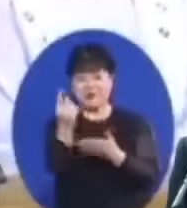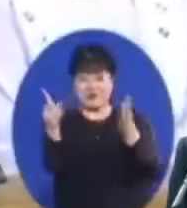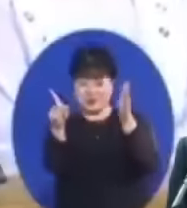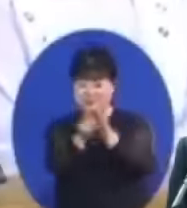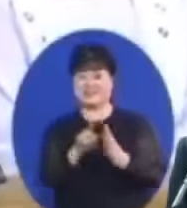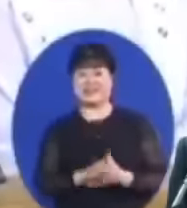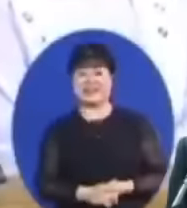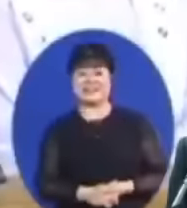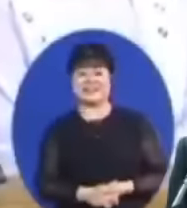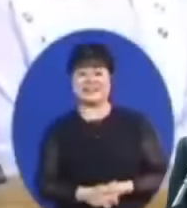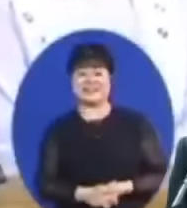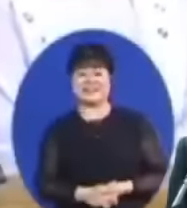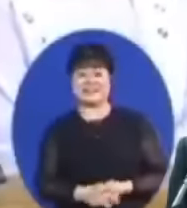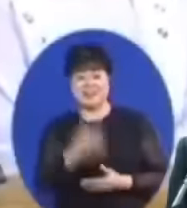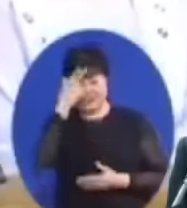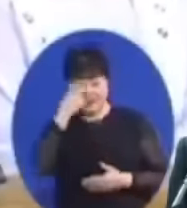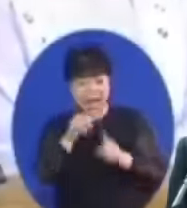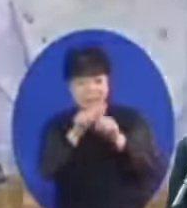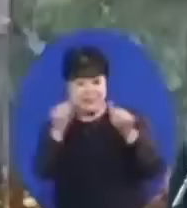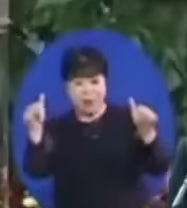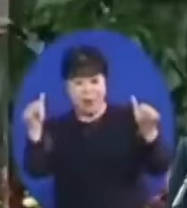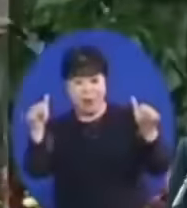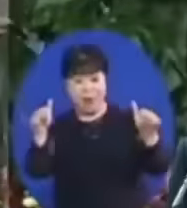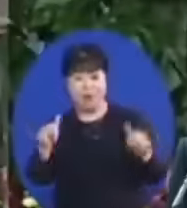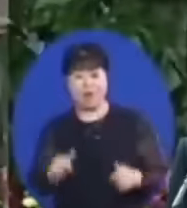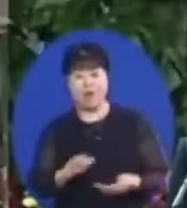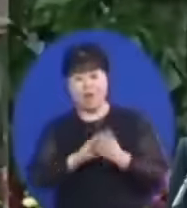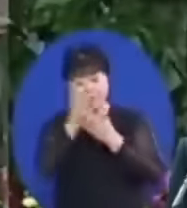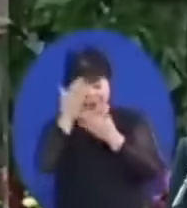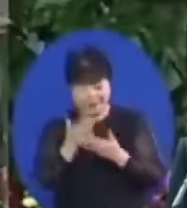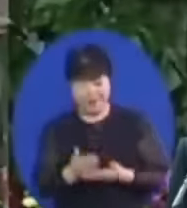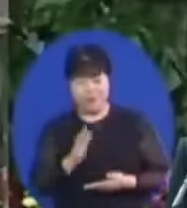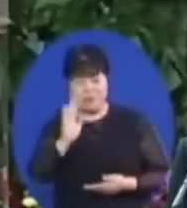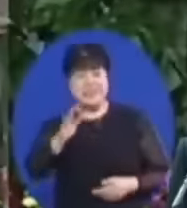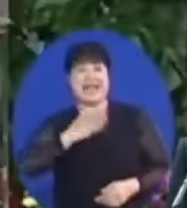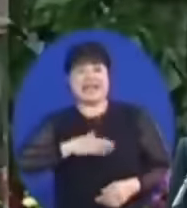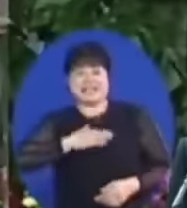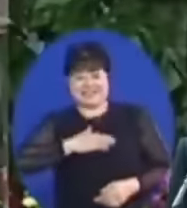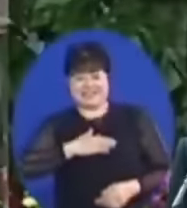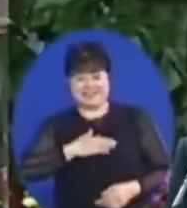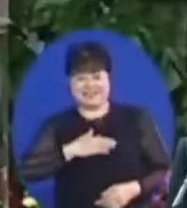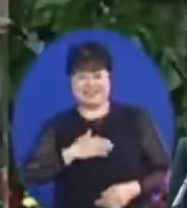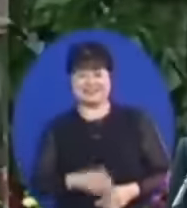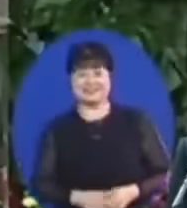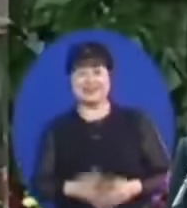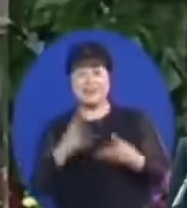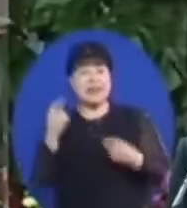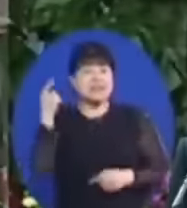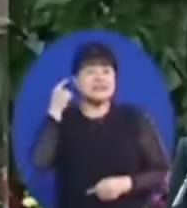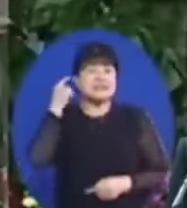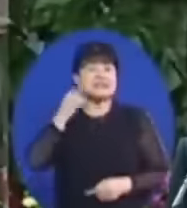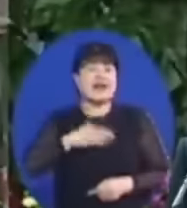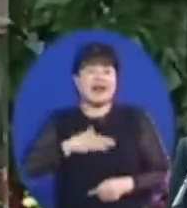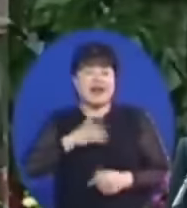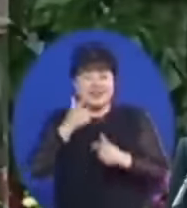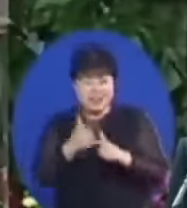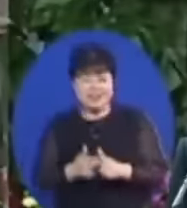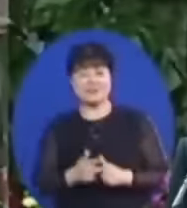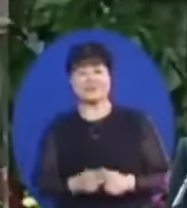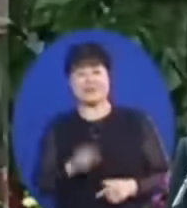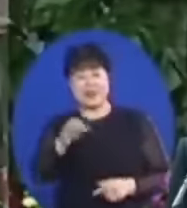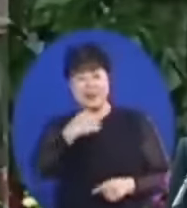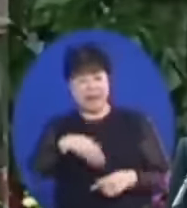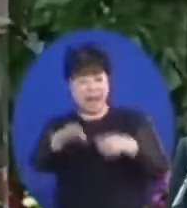되는 것입니다. 바디메오는 자기가 변화될 것을 알았습니다. 하도 많이 들었기 때문에 예수님